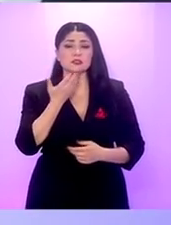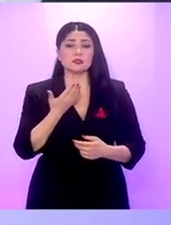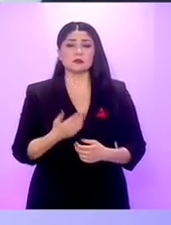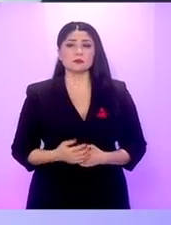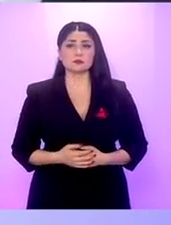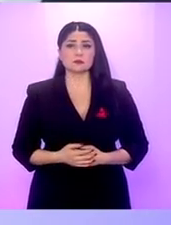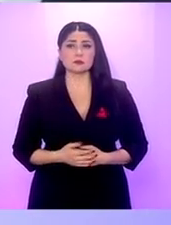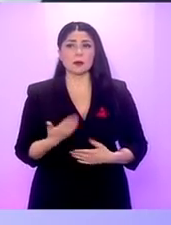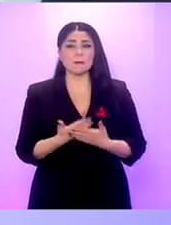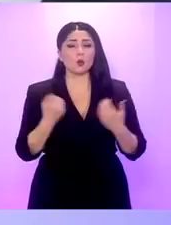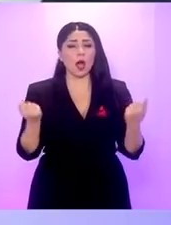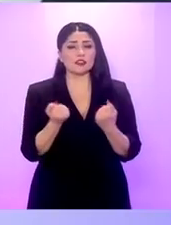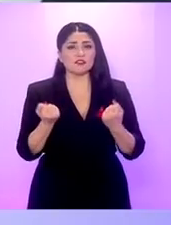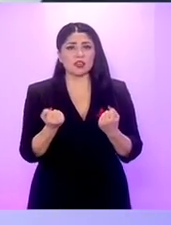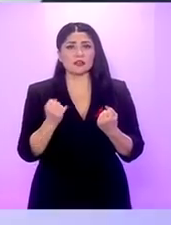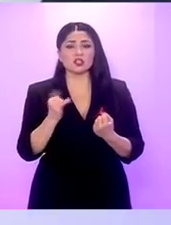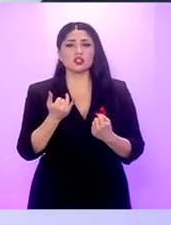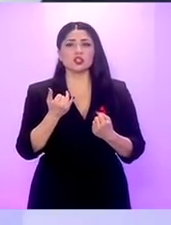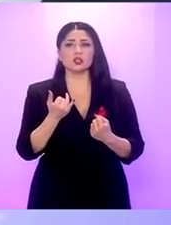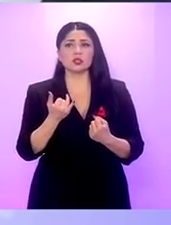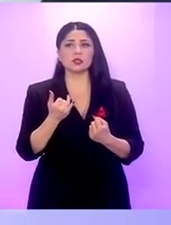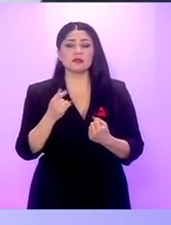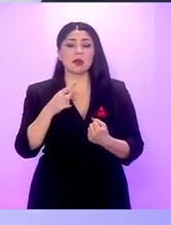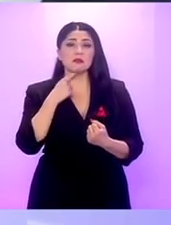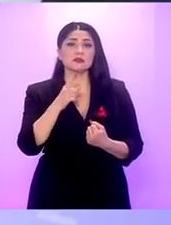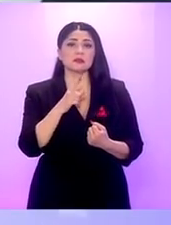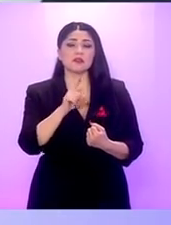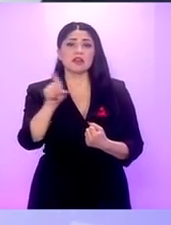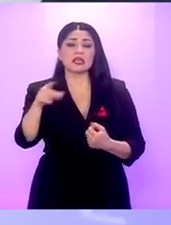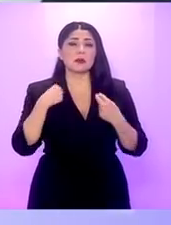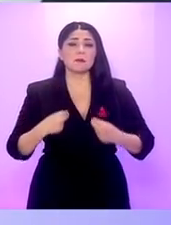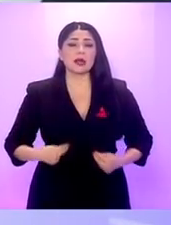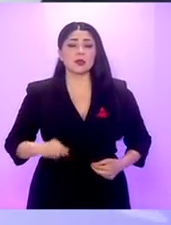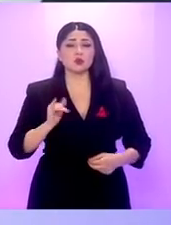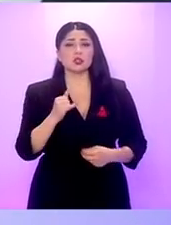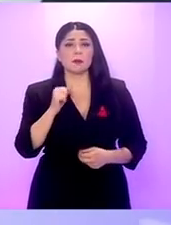asta și pentru activitatea dânsului din ministerie se devină presa și premierul.